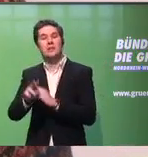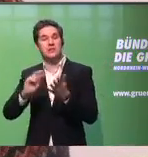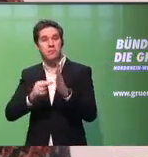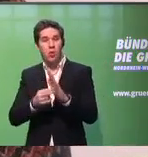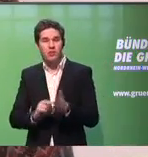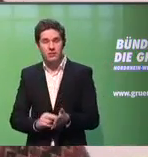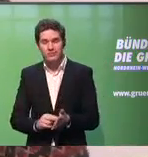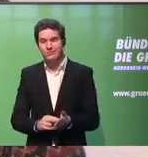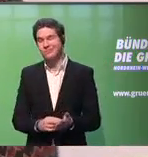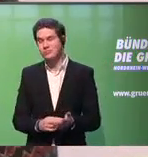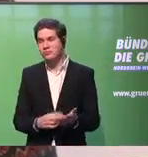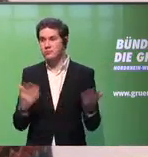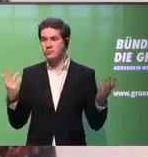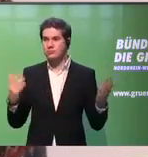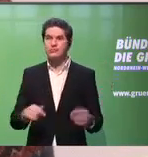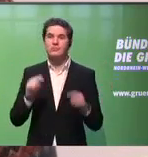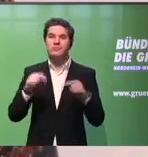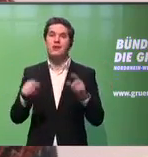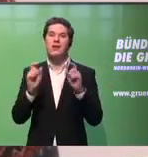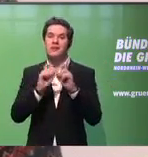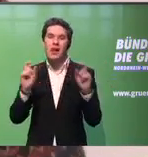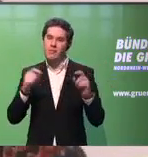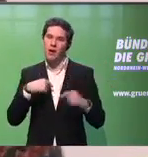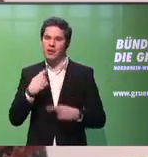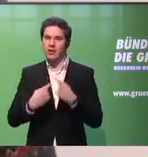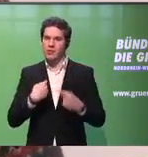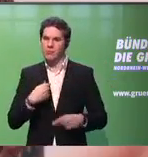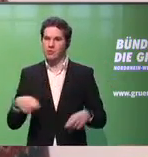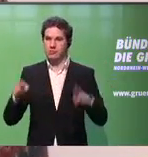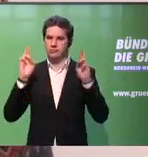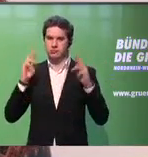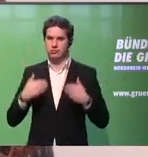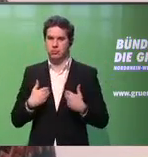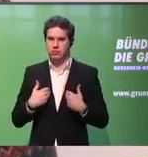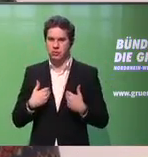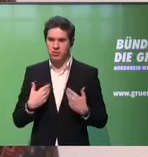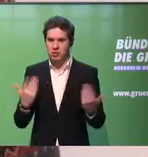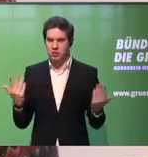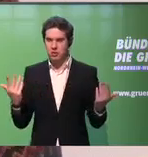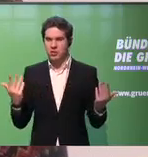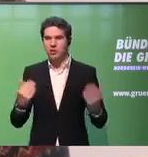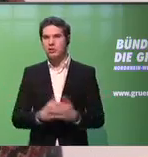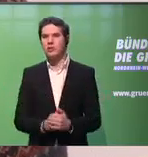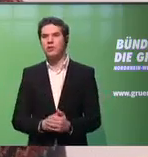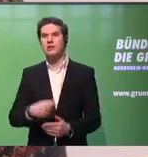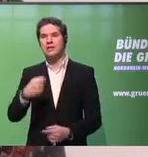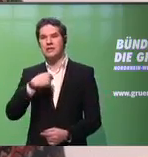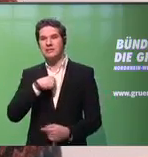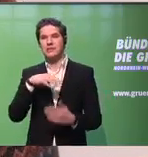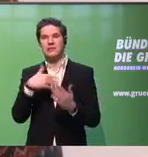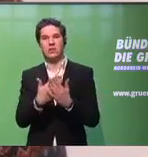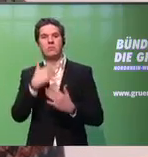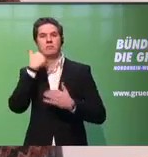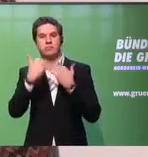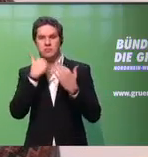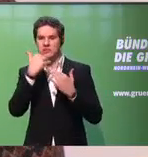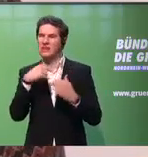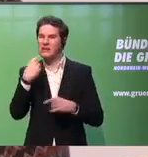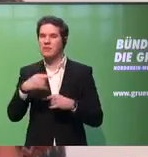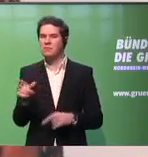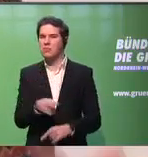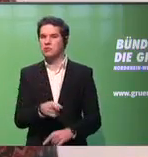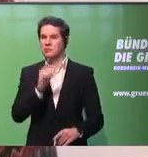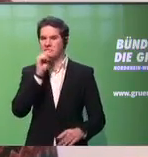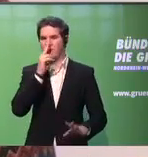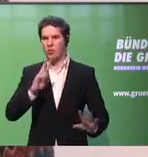immer so sehr großen Respekt in den Ansagen, die wir da machen. Weil wenn man nicht